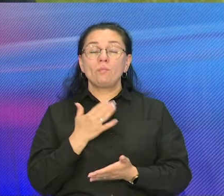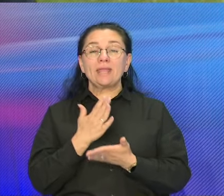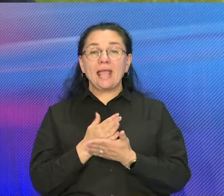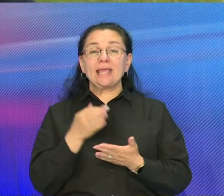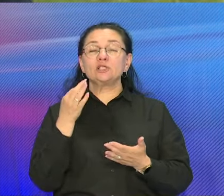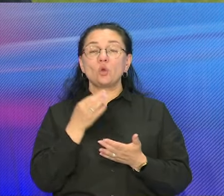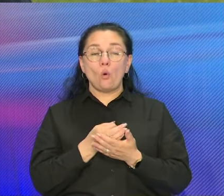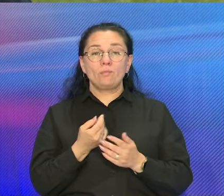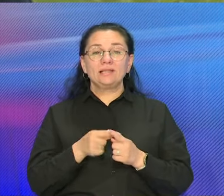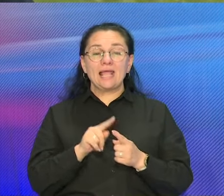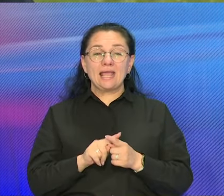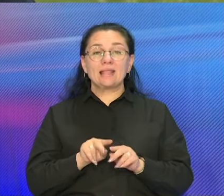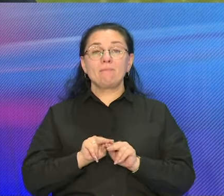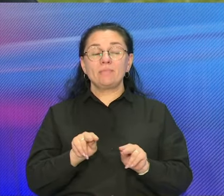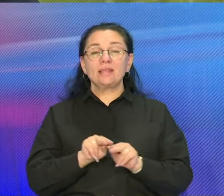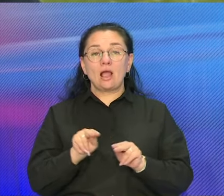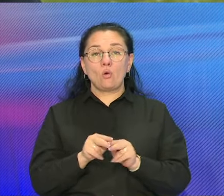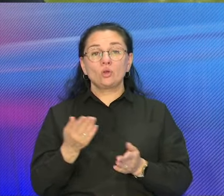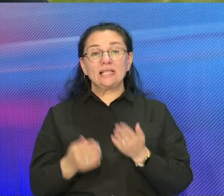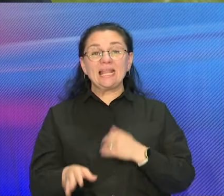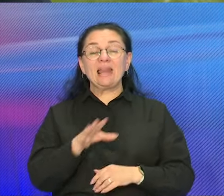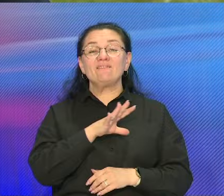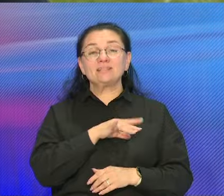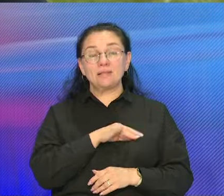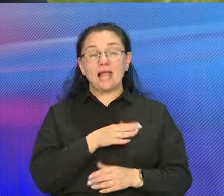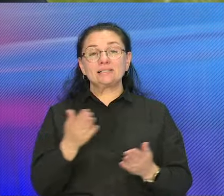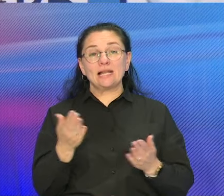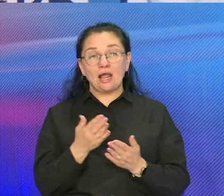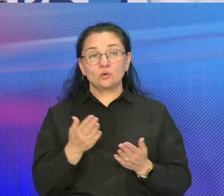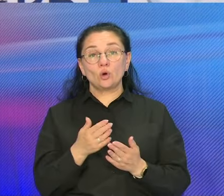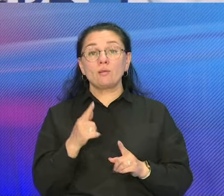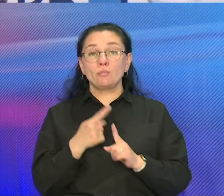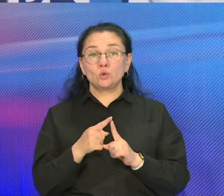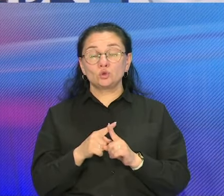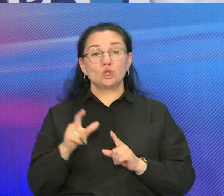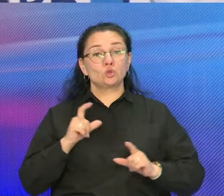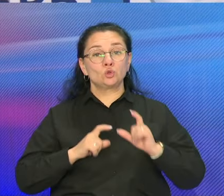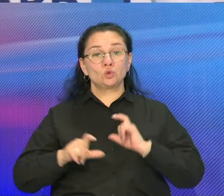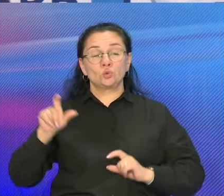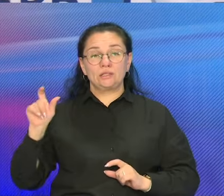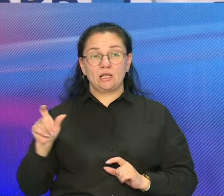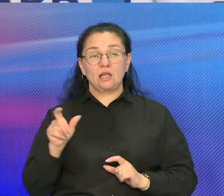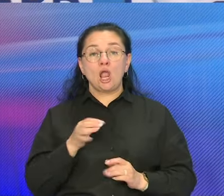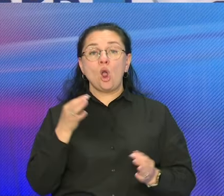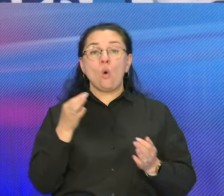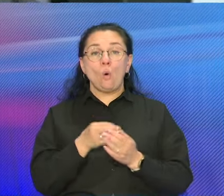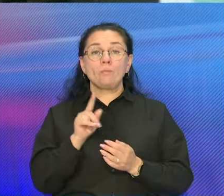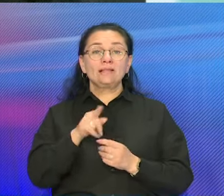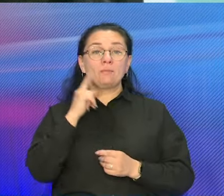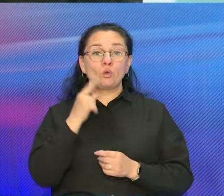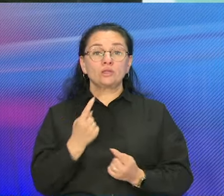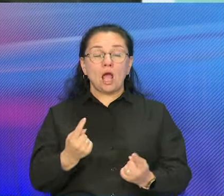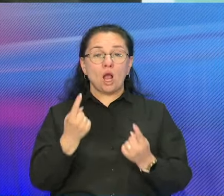то есть это педагог, либо воспитатель, который практикующий, плюс студенты Опыт и молодость – это большое дело